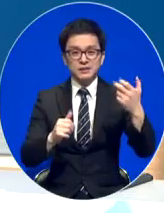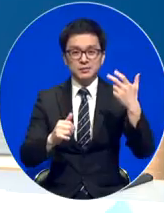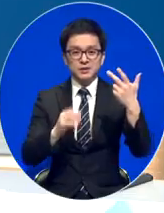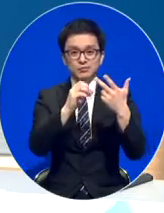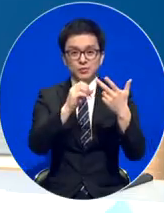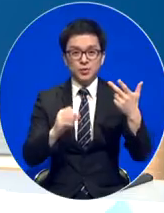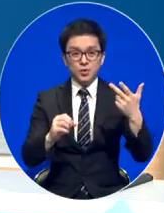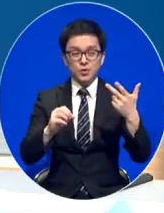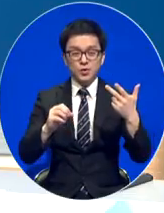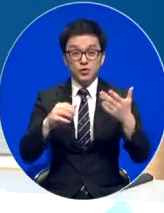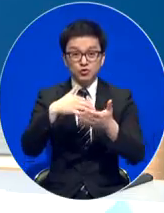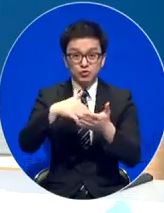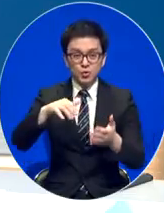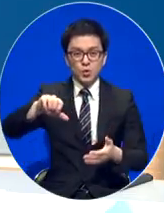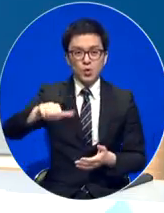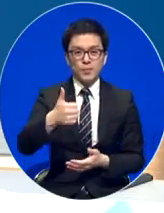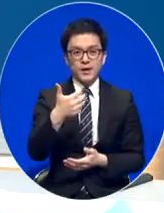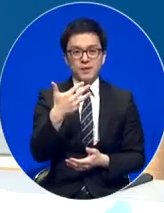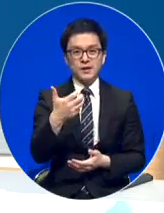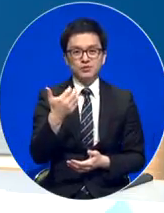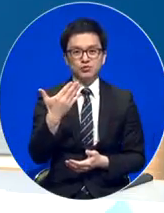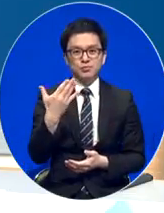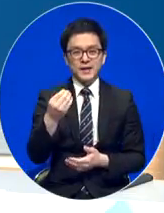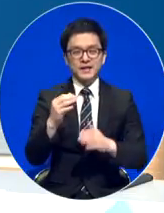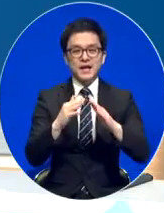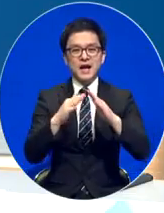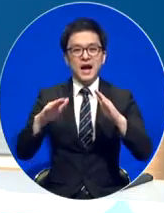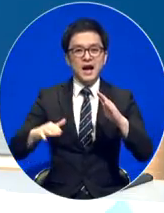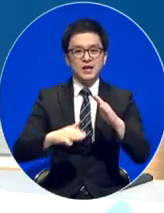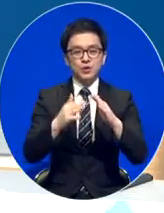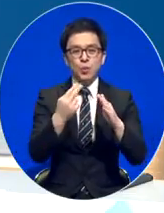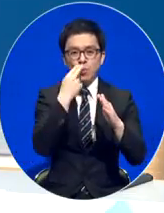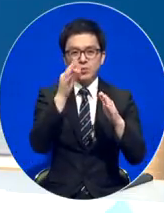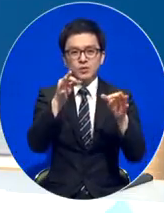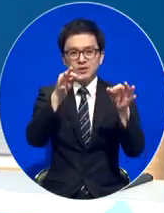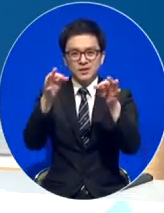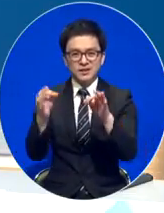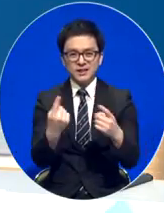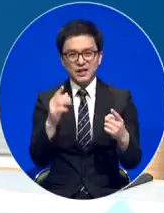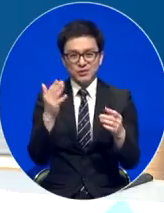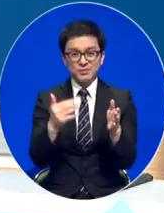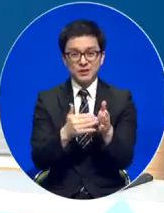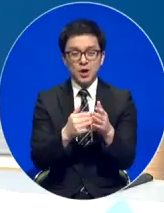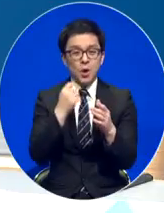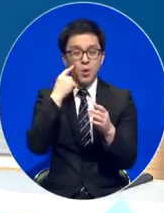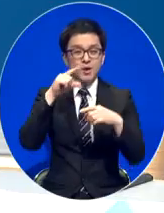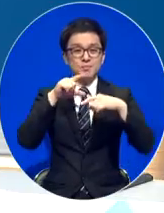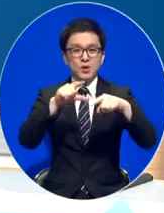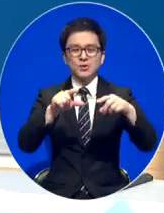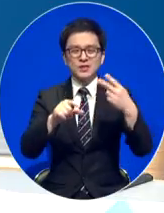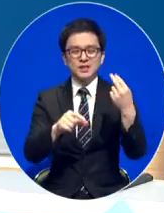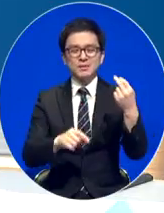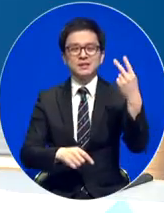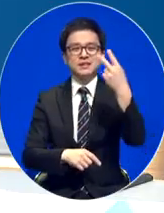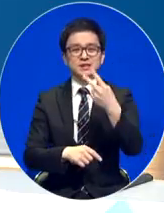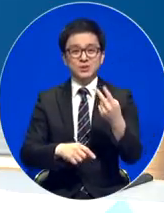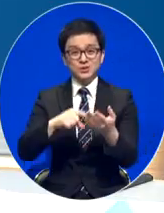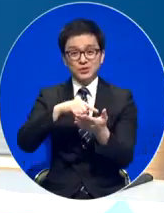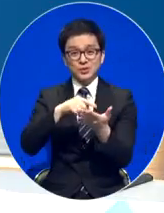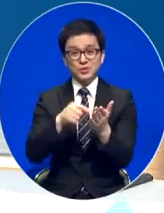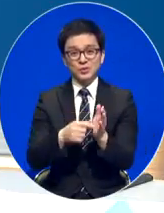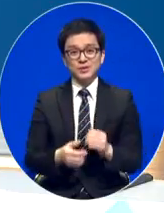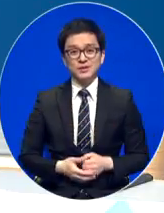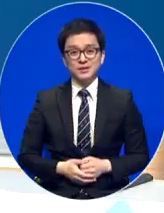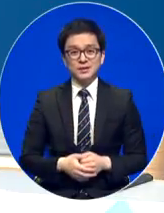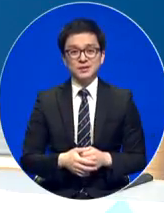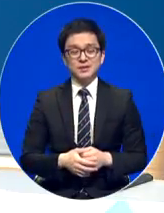77%, 589만 세대의 보험료가 인하됩니다. 금액으로 친다면 월 평균 2만 2천 원입니다.